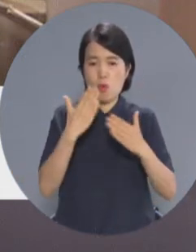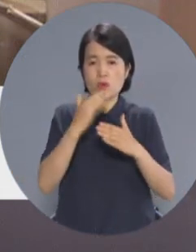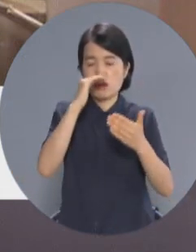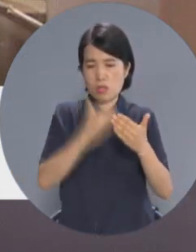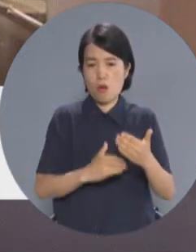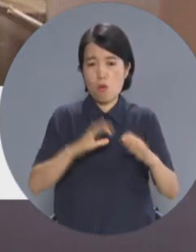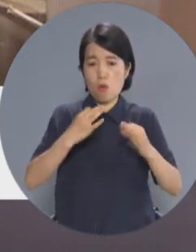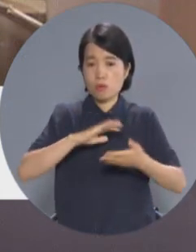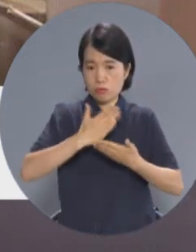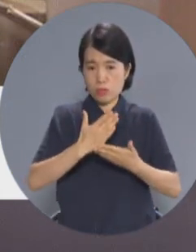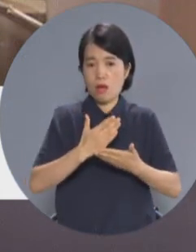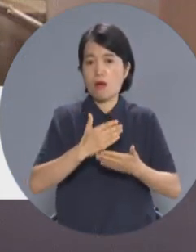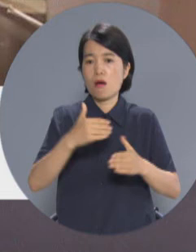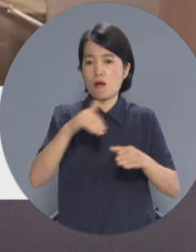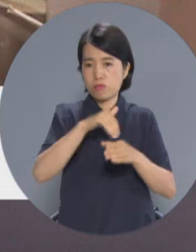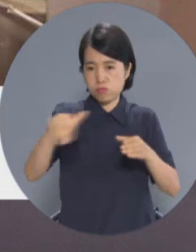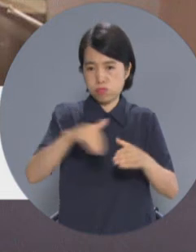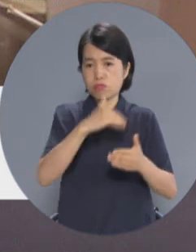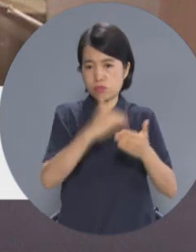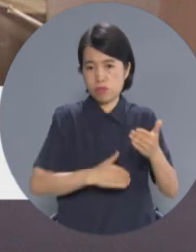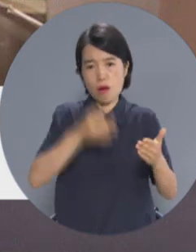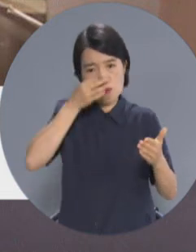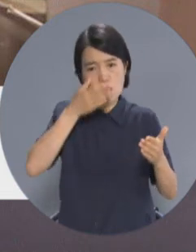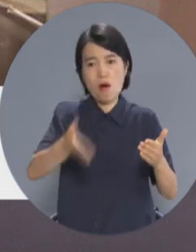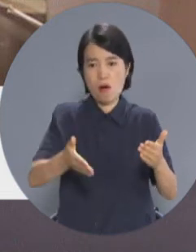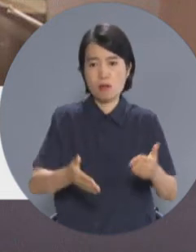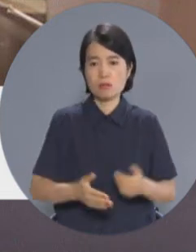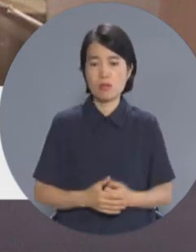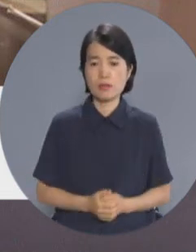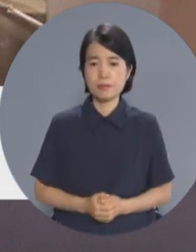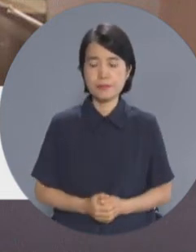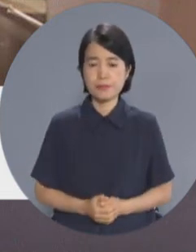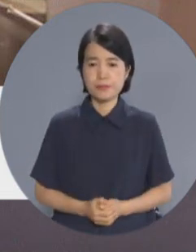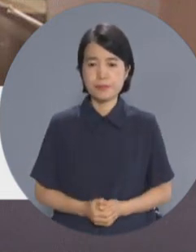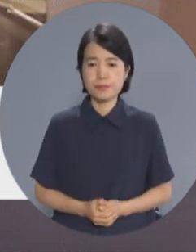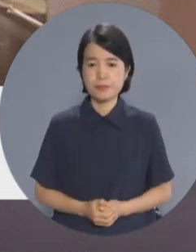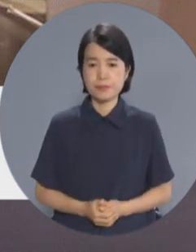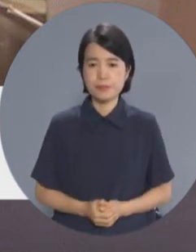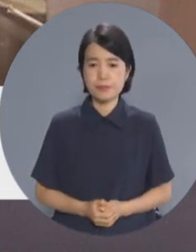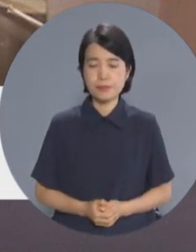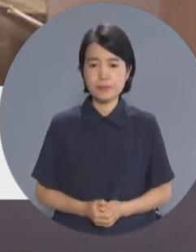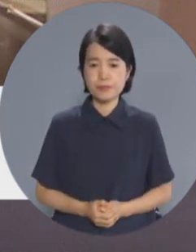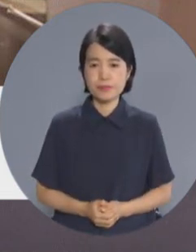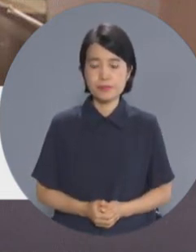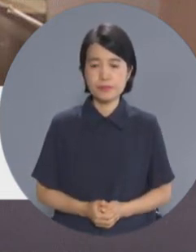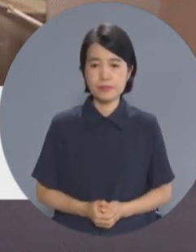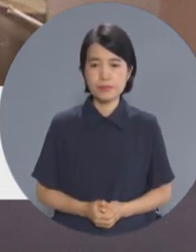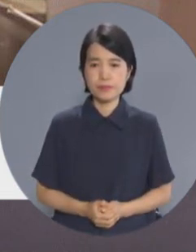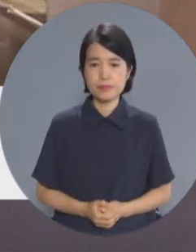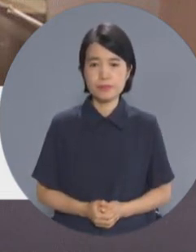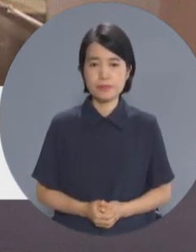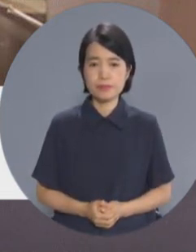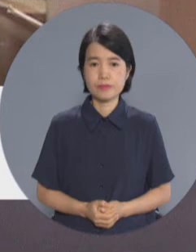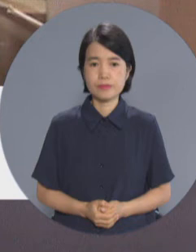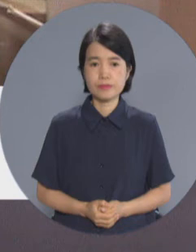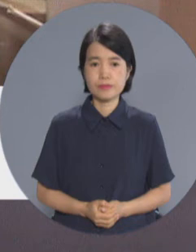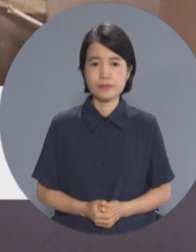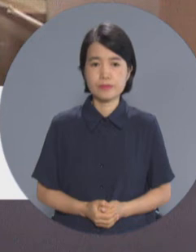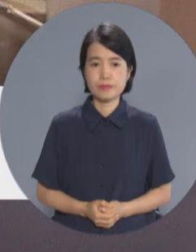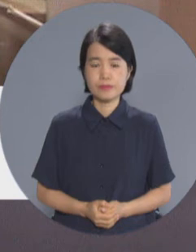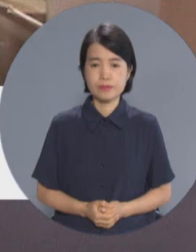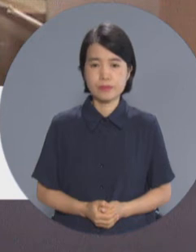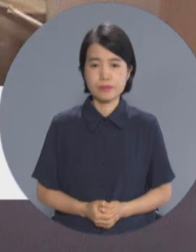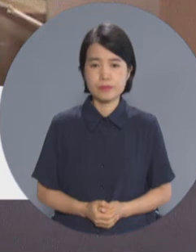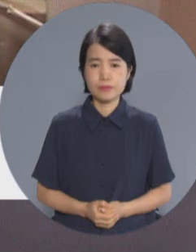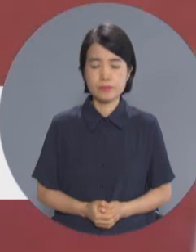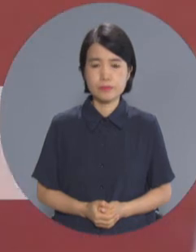행동을 시켜라. 모든 내용, 통장, 그다음에 거래 내용, 내가 다 줄게. 내가